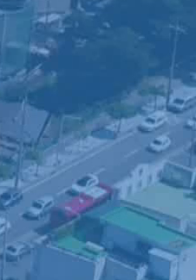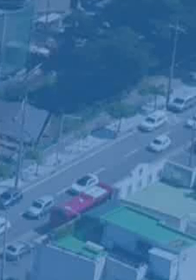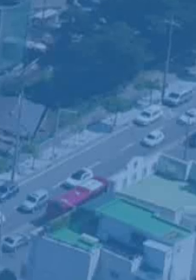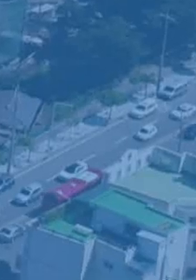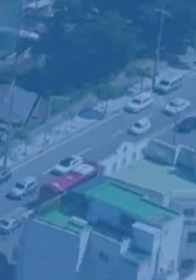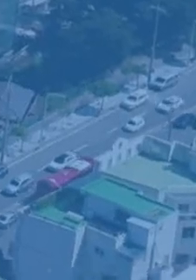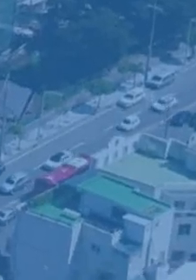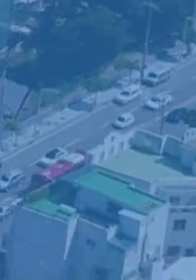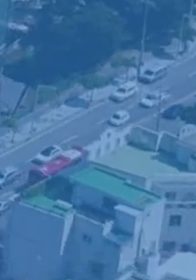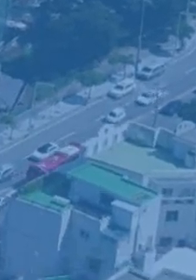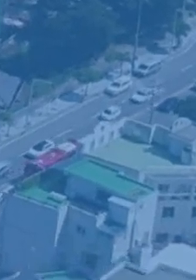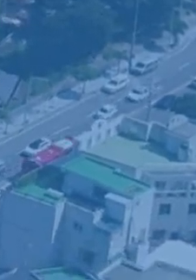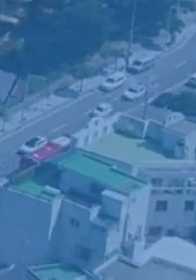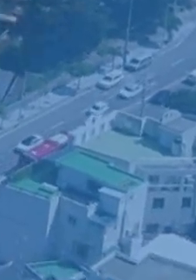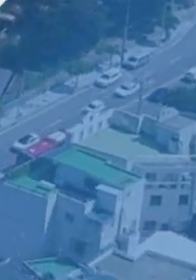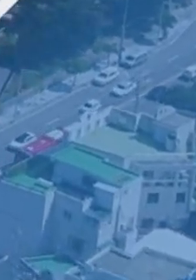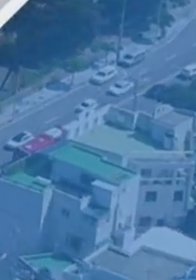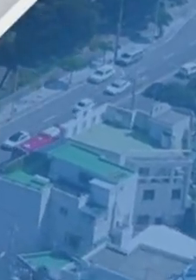으